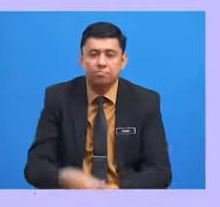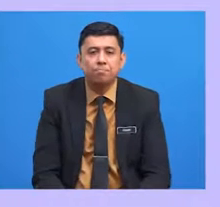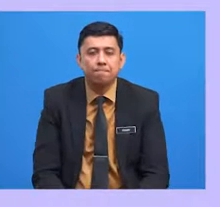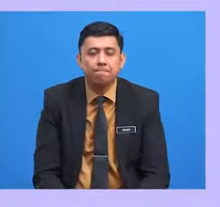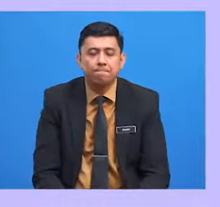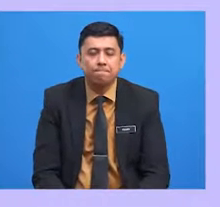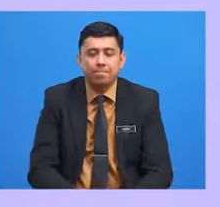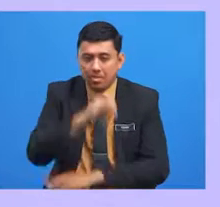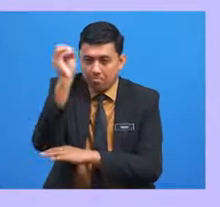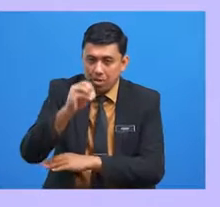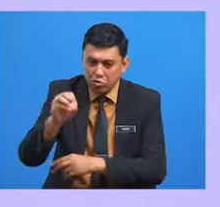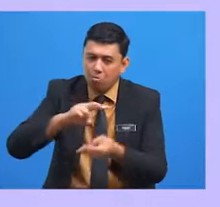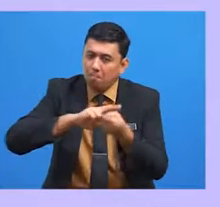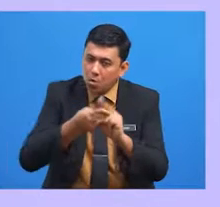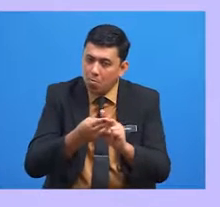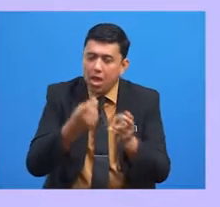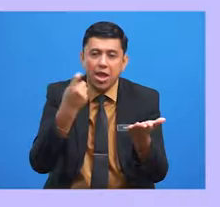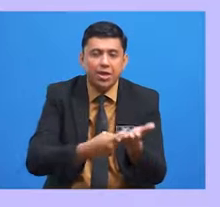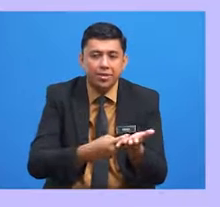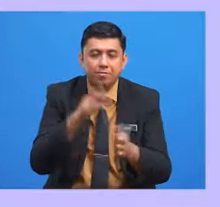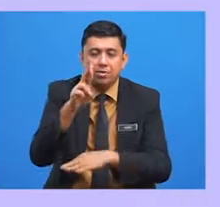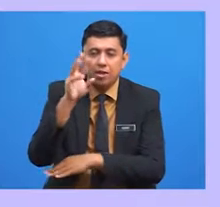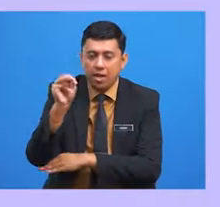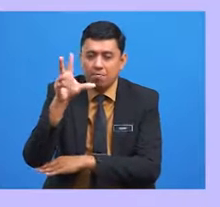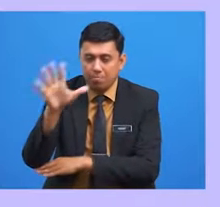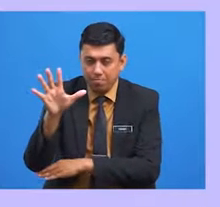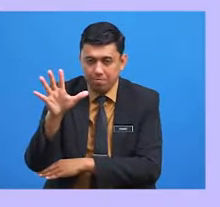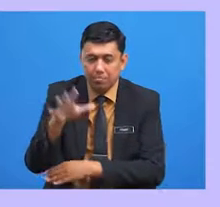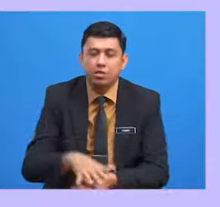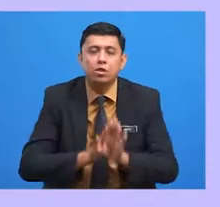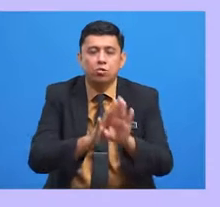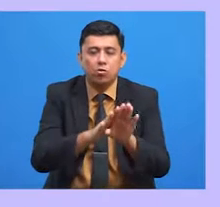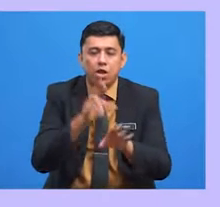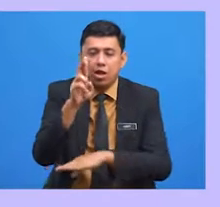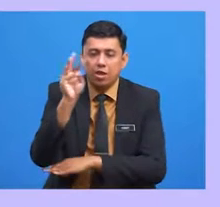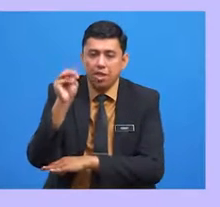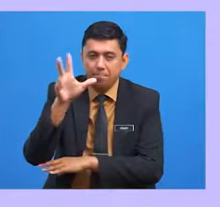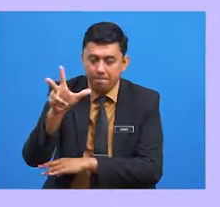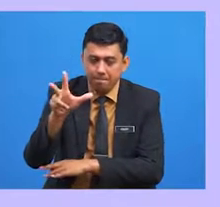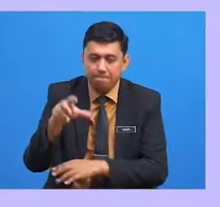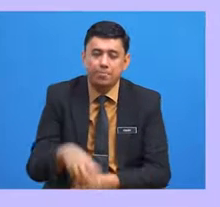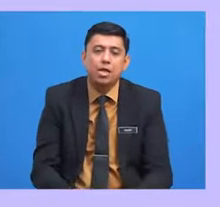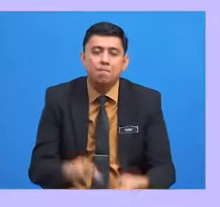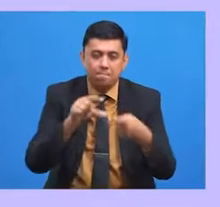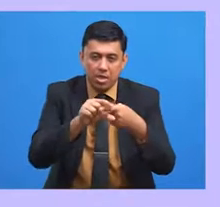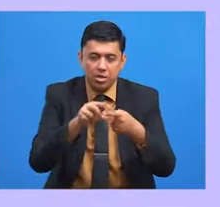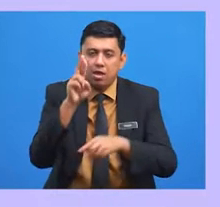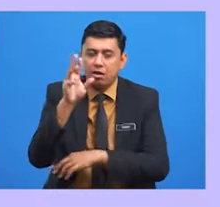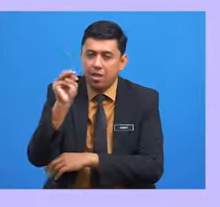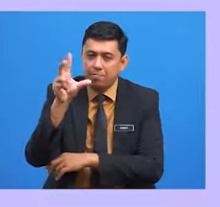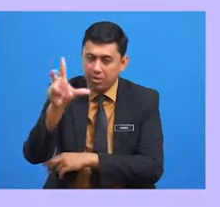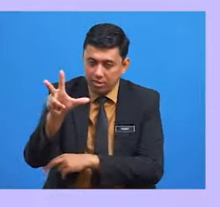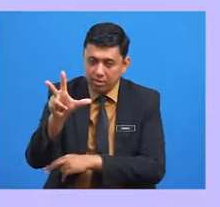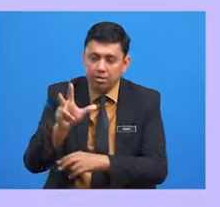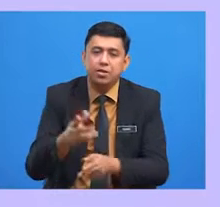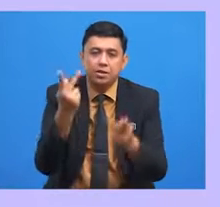peratus perubahan harga sama dengan RM5 tolak RM3 dibahagikan dengan RM3 darab